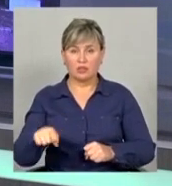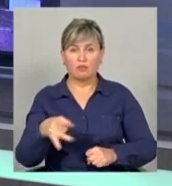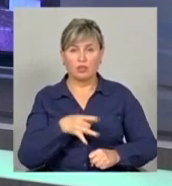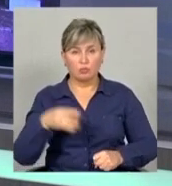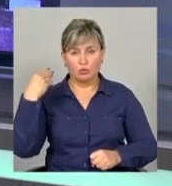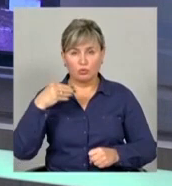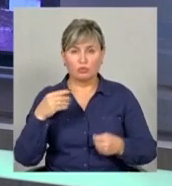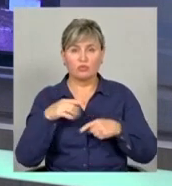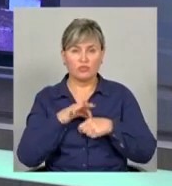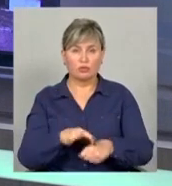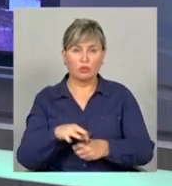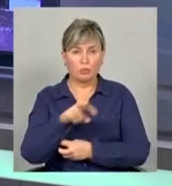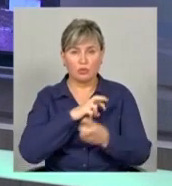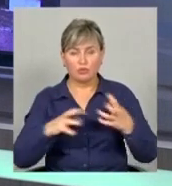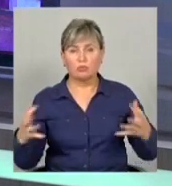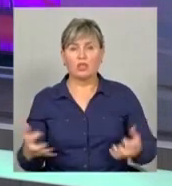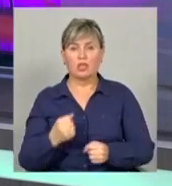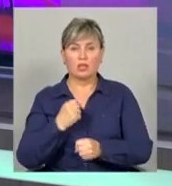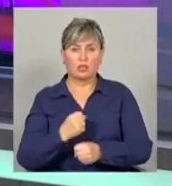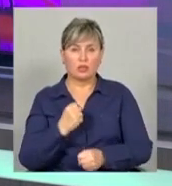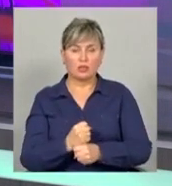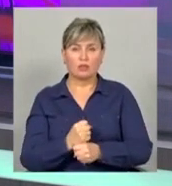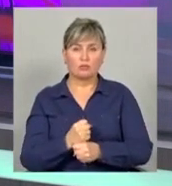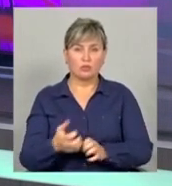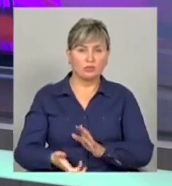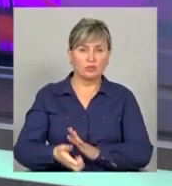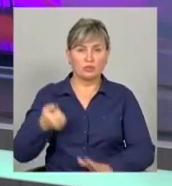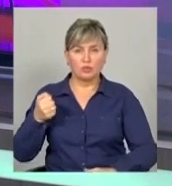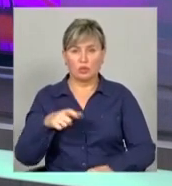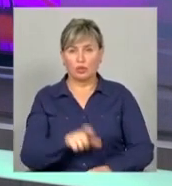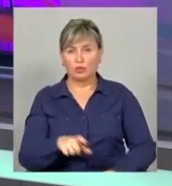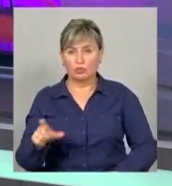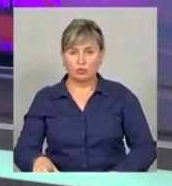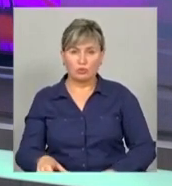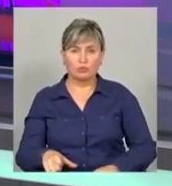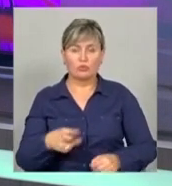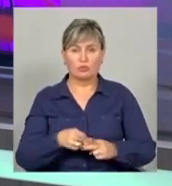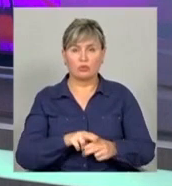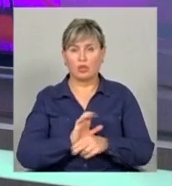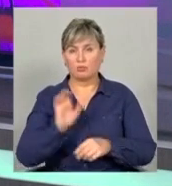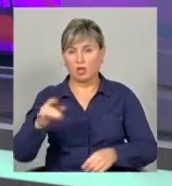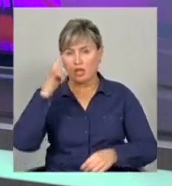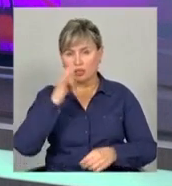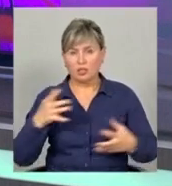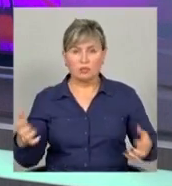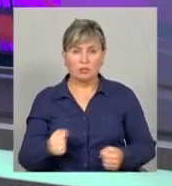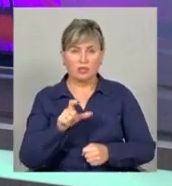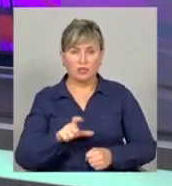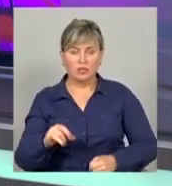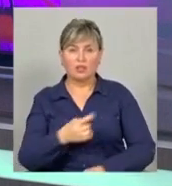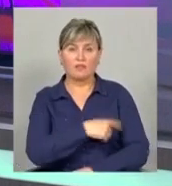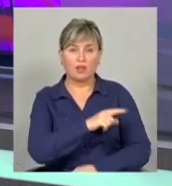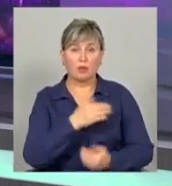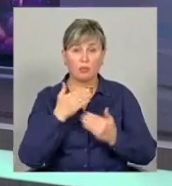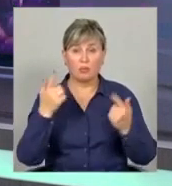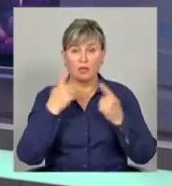сейчас ведутся поисково-спасательные работы по извлечению из-под завалов пострадавших, отправятся казахстанские спасатели и медики. По